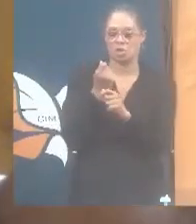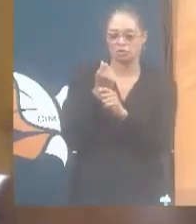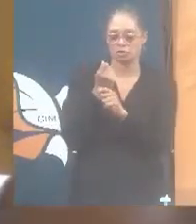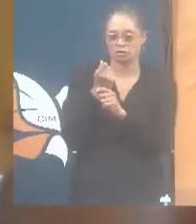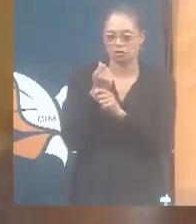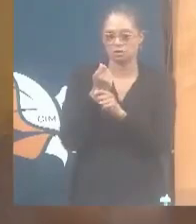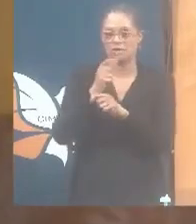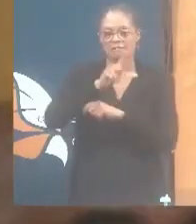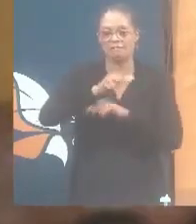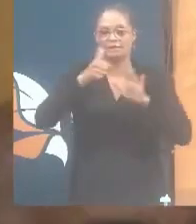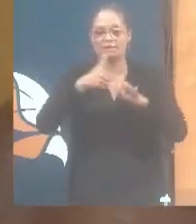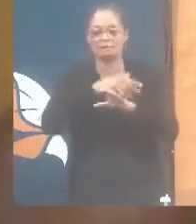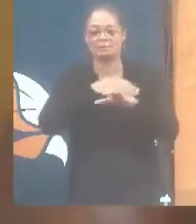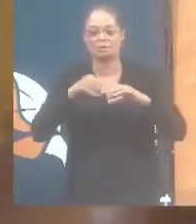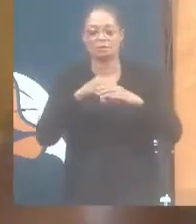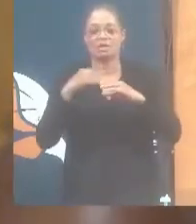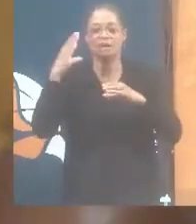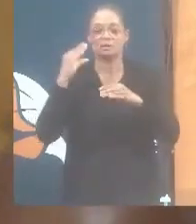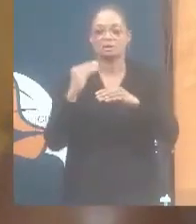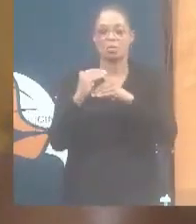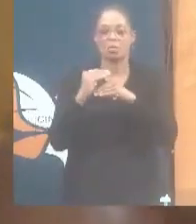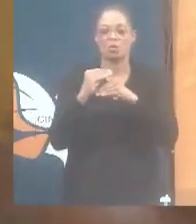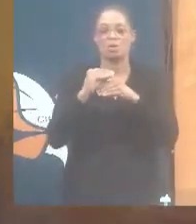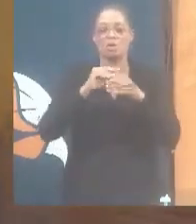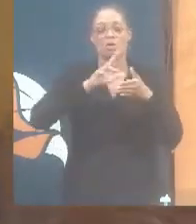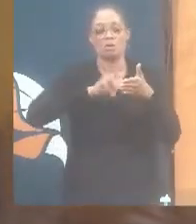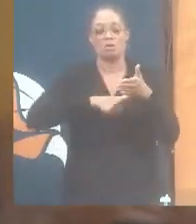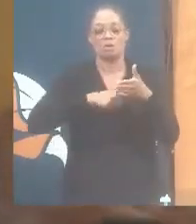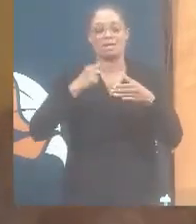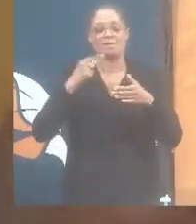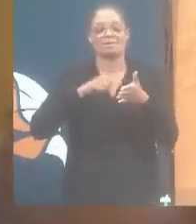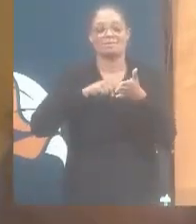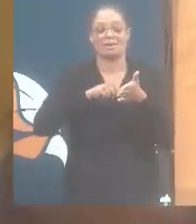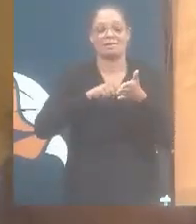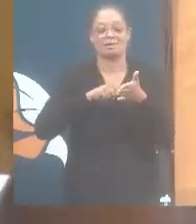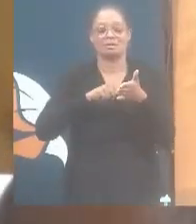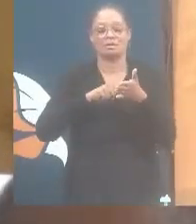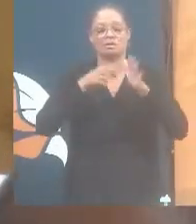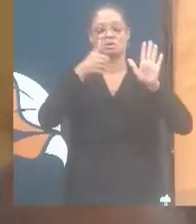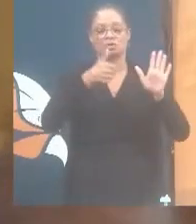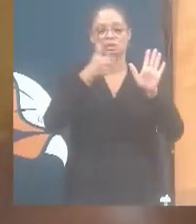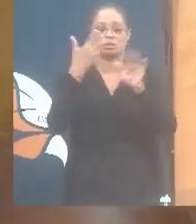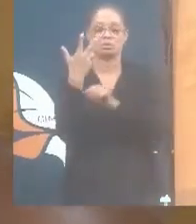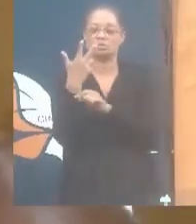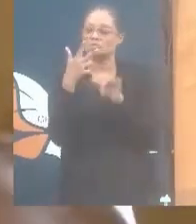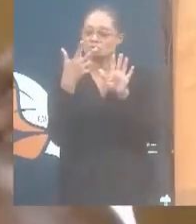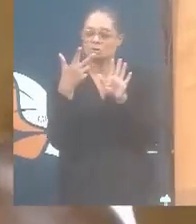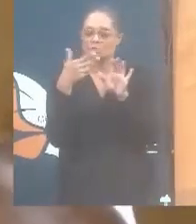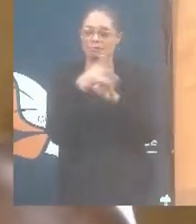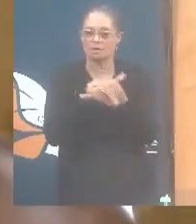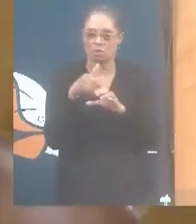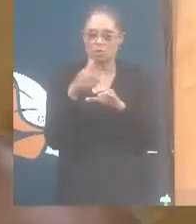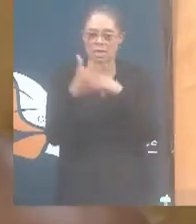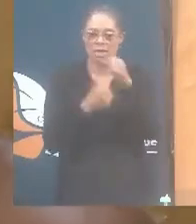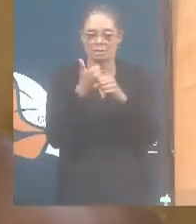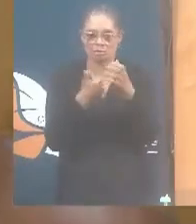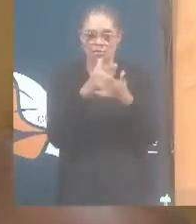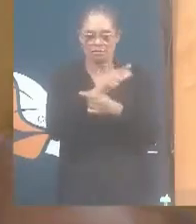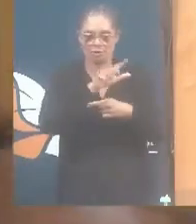26 millions. L'amortissement contractuel de la dette s'établit à 68 millions pour 2023. L'épargne